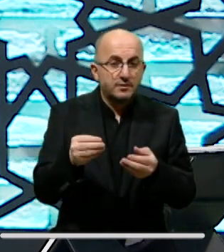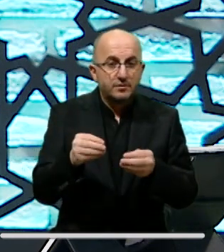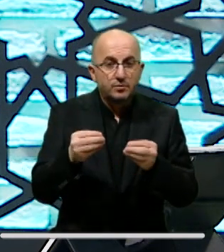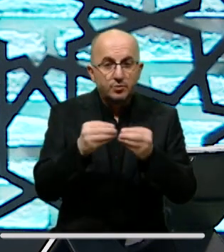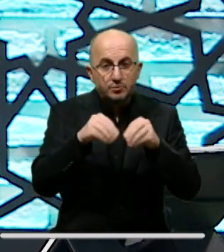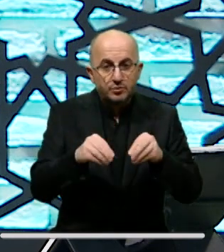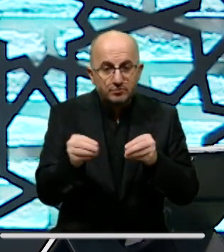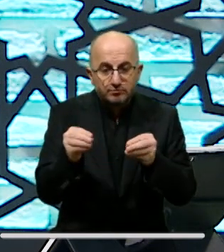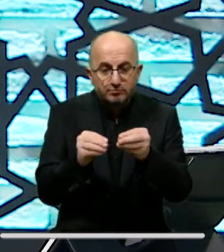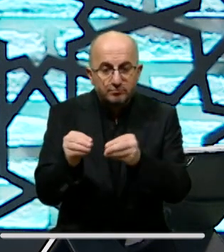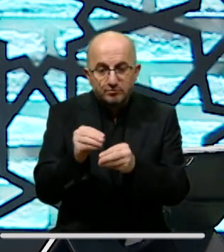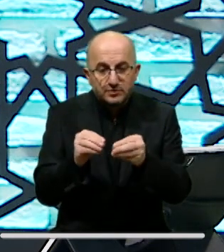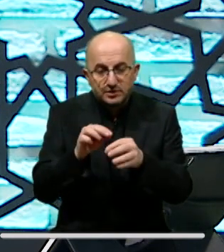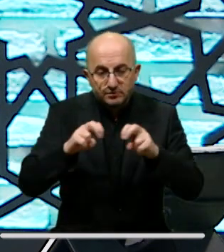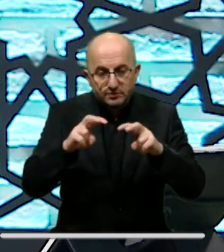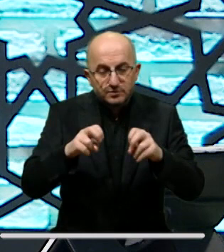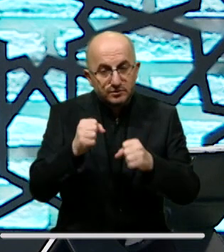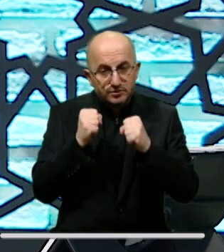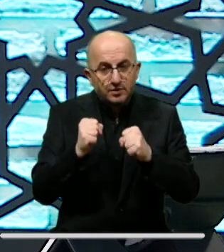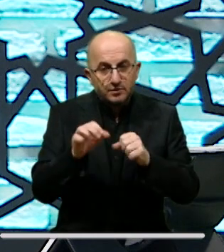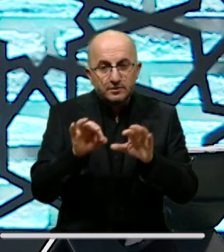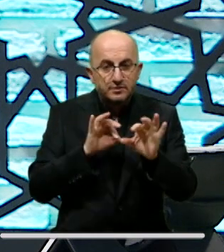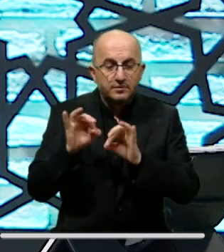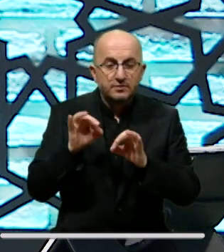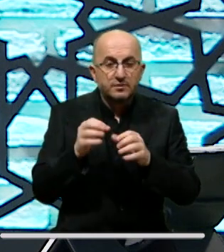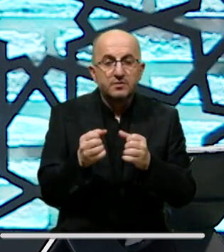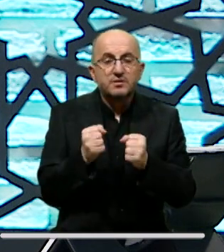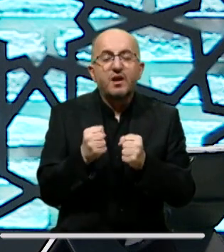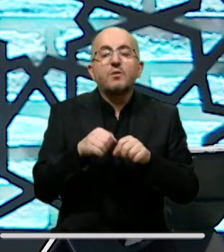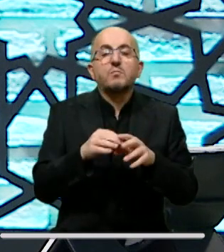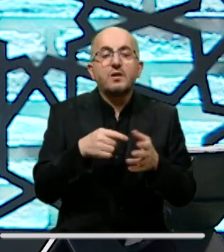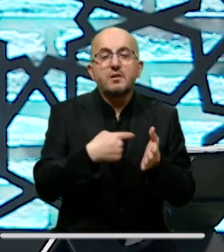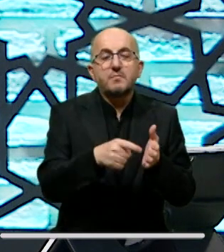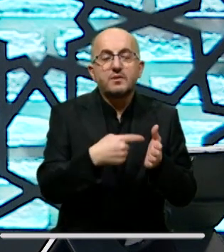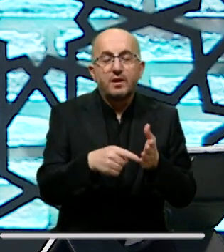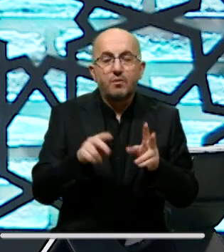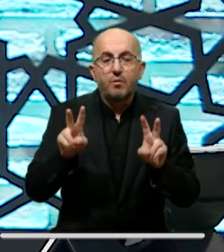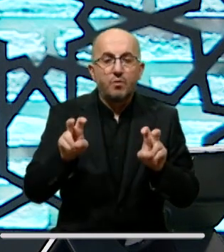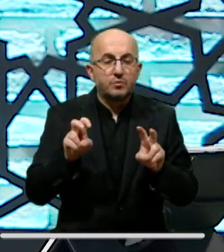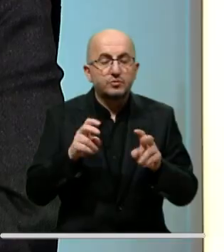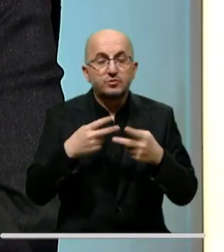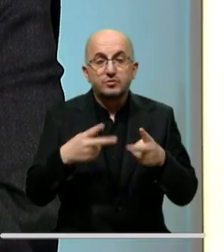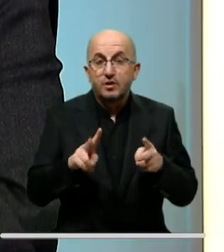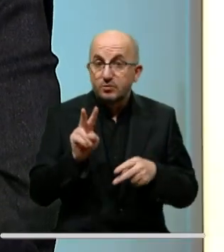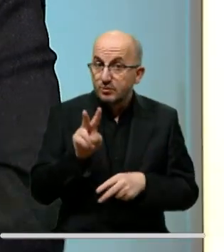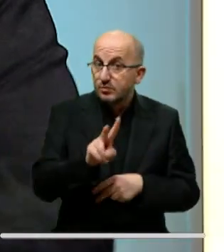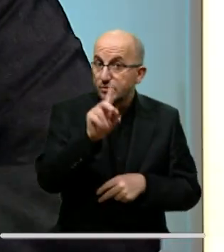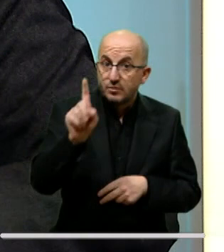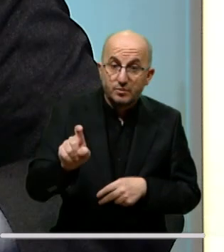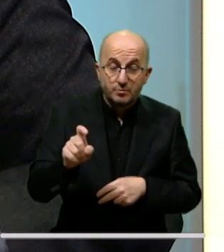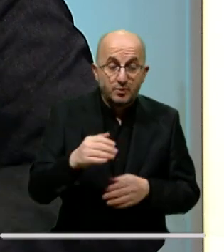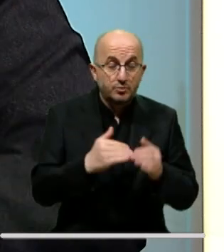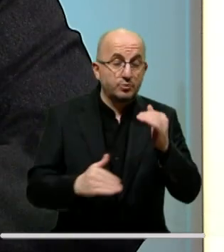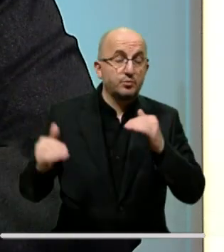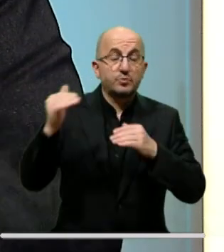incelenip sağlıklı olanlar tercih edilip sağlıklı olmayanların imha edilmesi konusu caiz görülüyor mu demiş yani Din